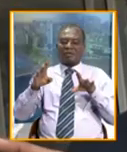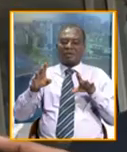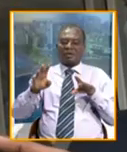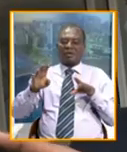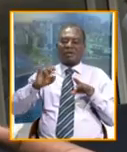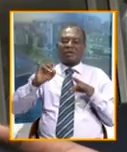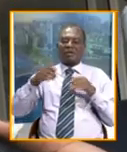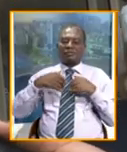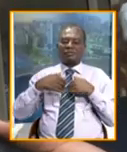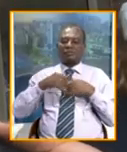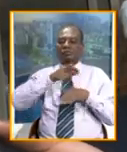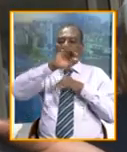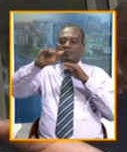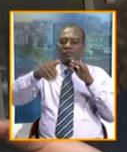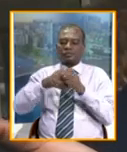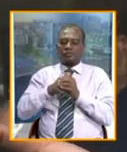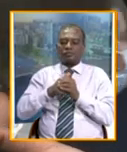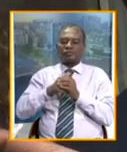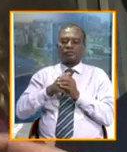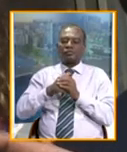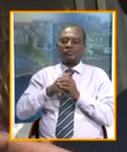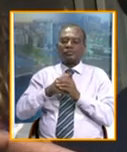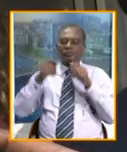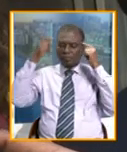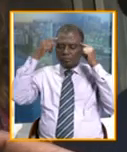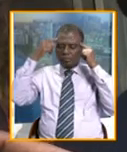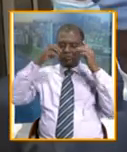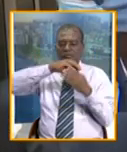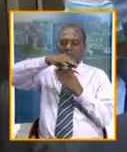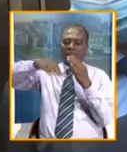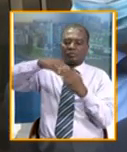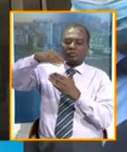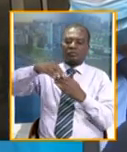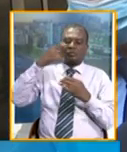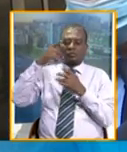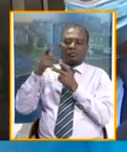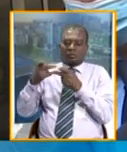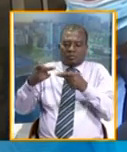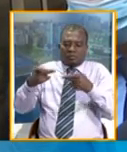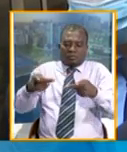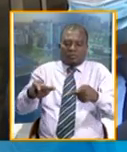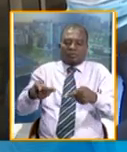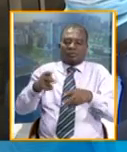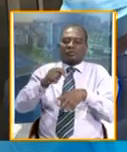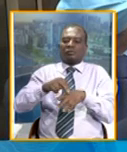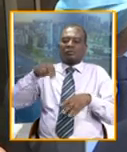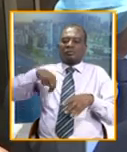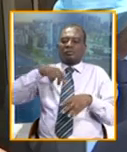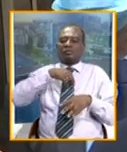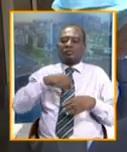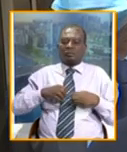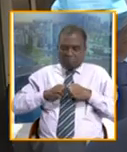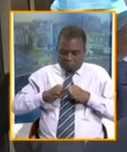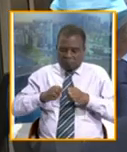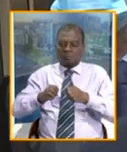il y a aussi toute la préoccupation environnementale. Ce sont des propositions que nous allons donc